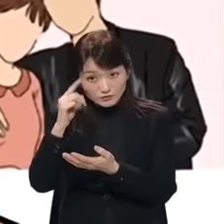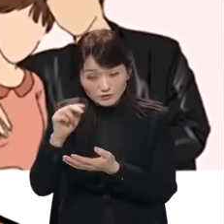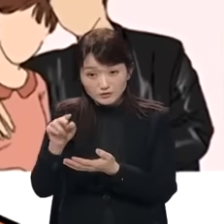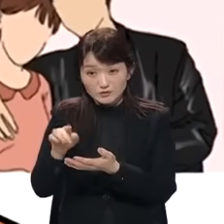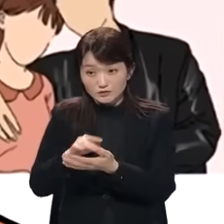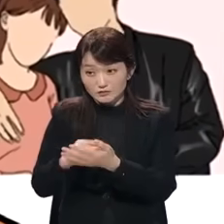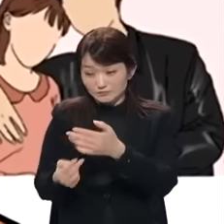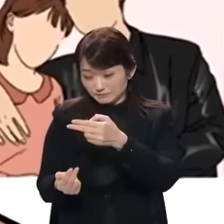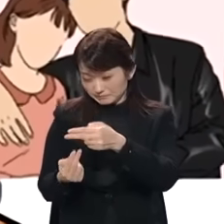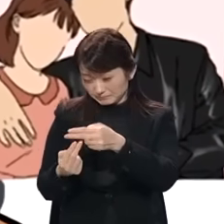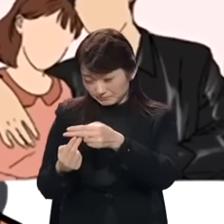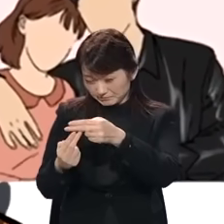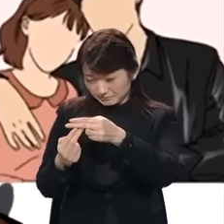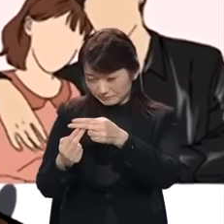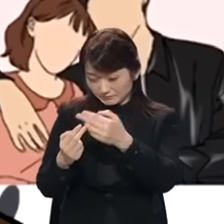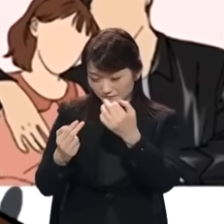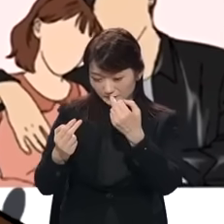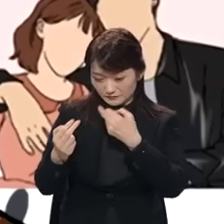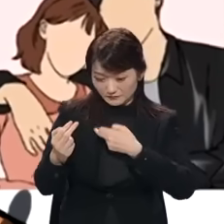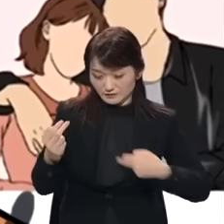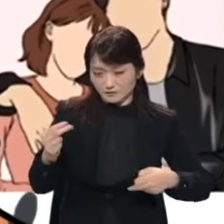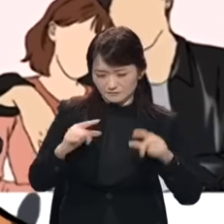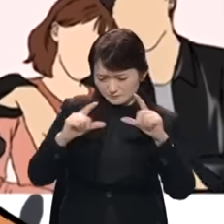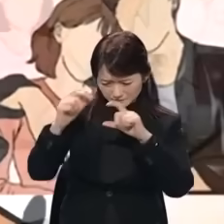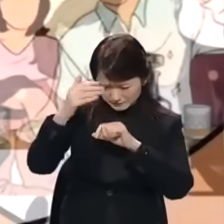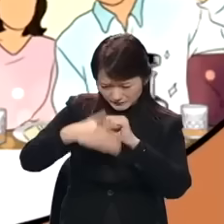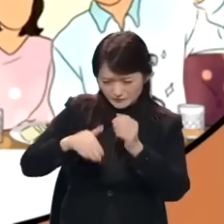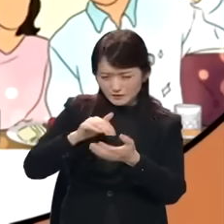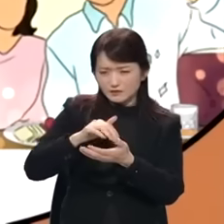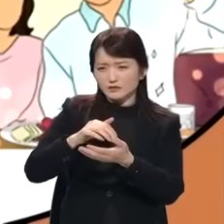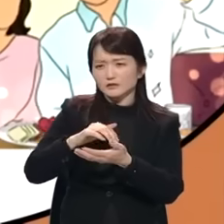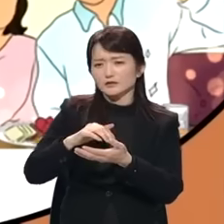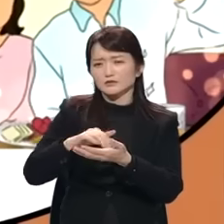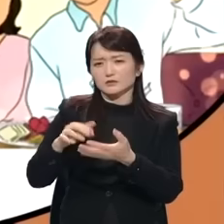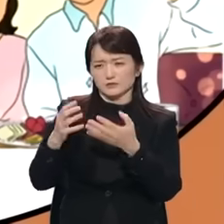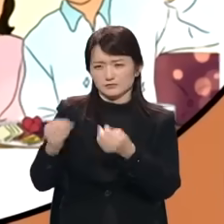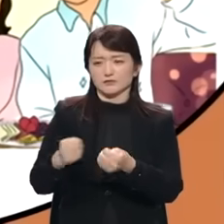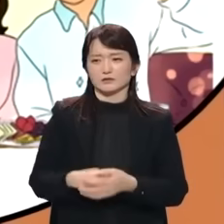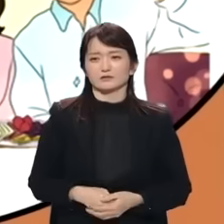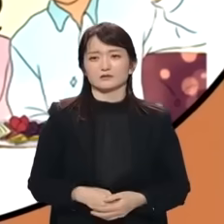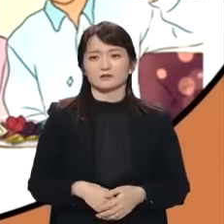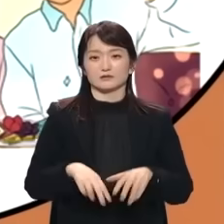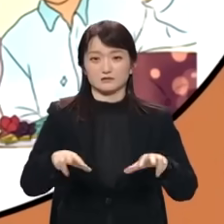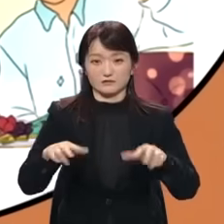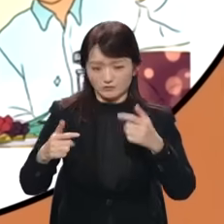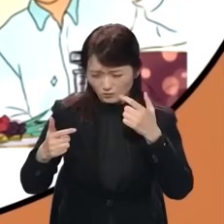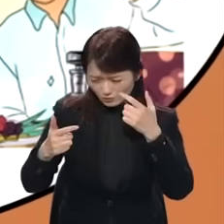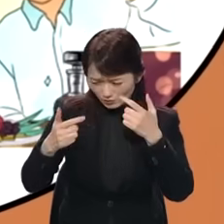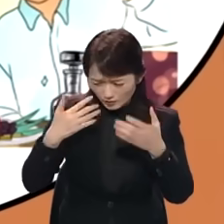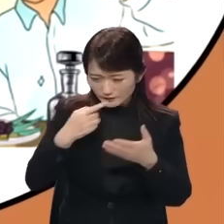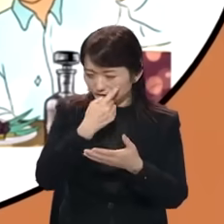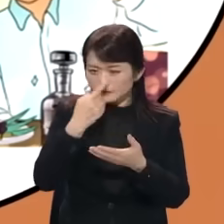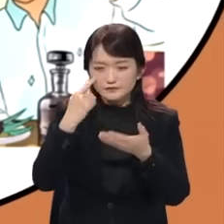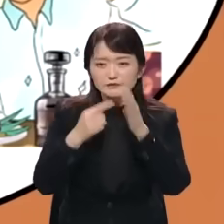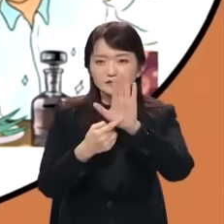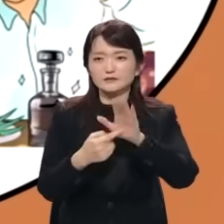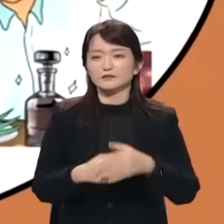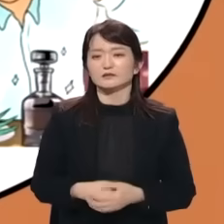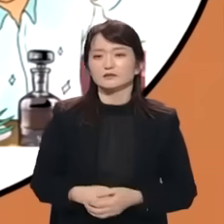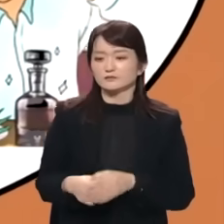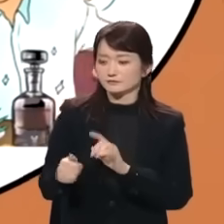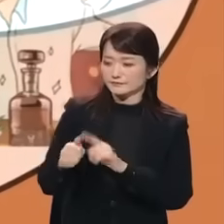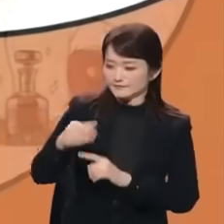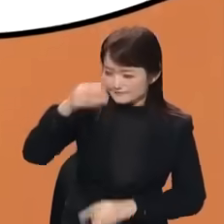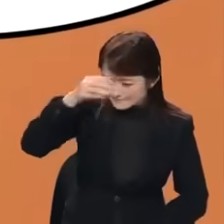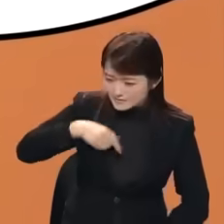사람이랑 같이 찍은 사진들이 수두룩했던 거죠 이번에는 더 확실한이 발뺌 못할 연애 증거였습니다이 강시는 남자 친구의